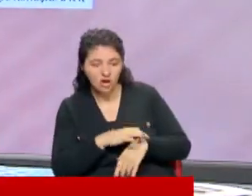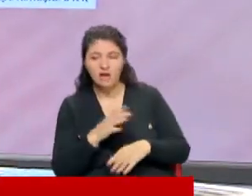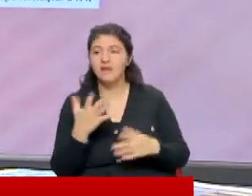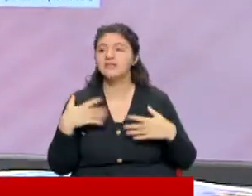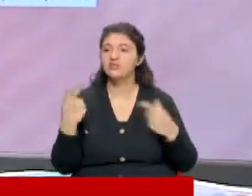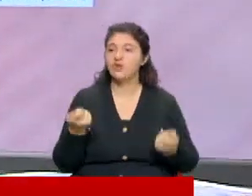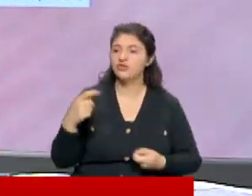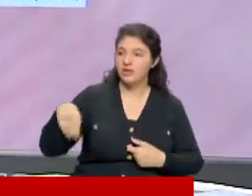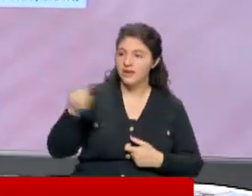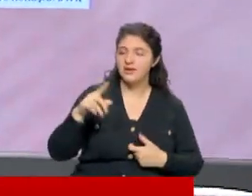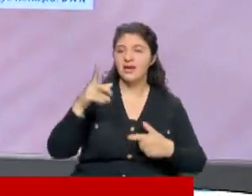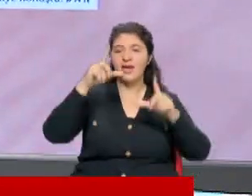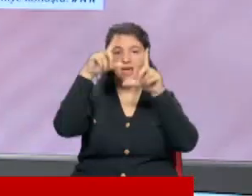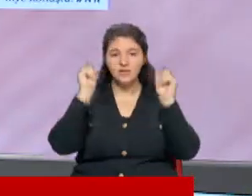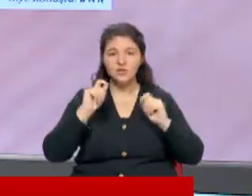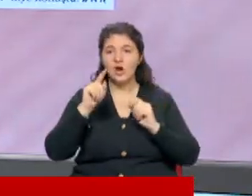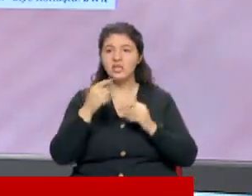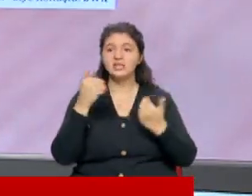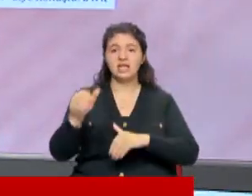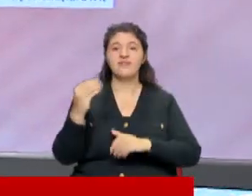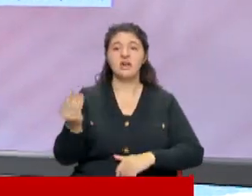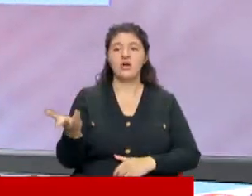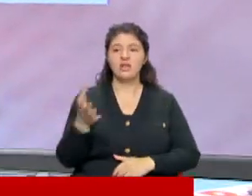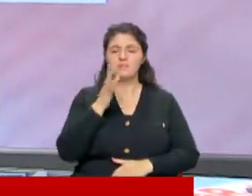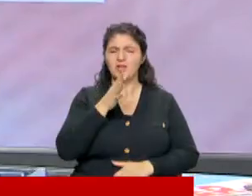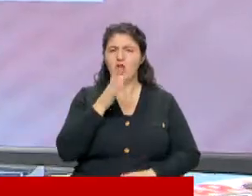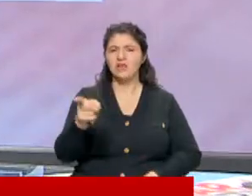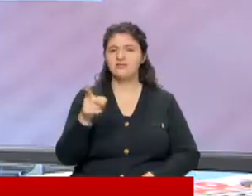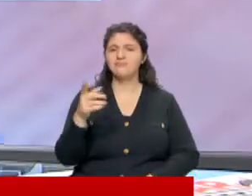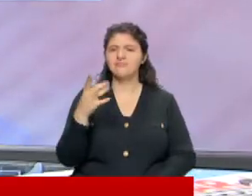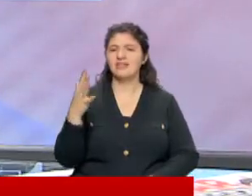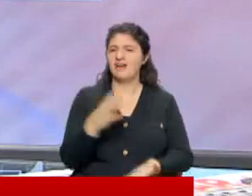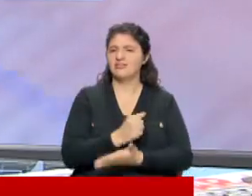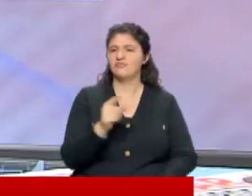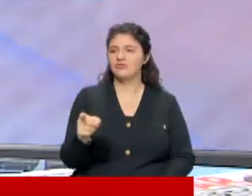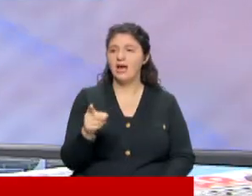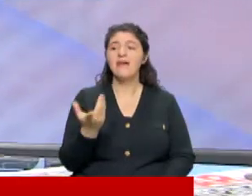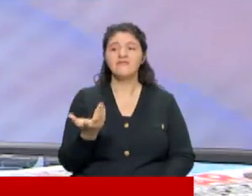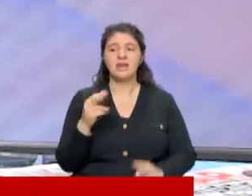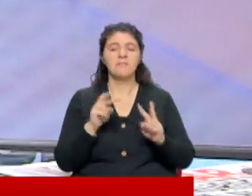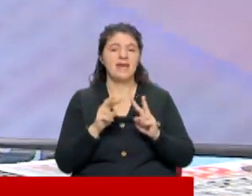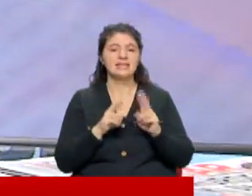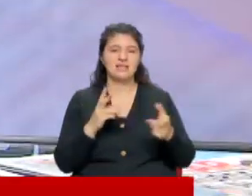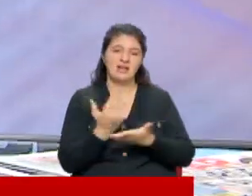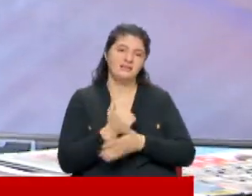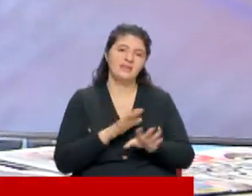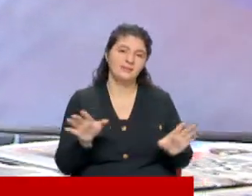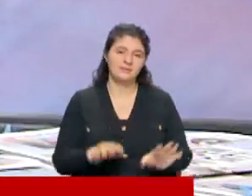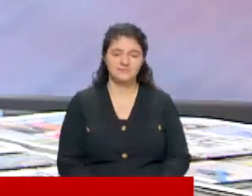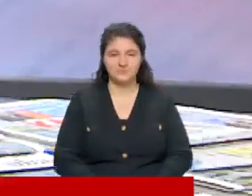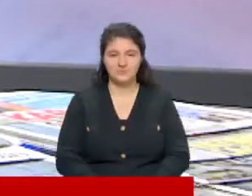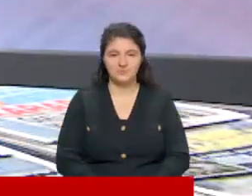sağlık personeli hemşireler onu destekliyorlardı biliyorlardı kazanacağını ve Melisa kazandı